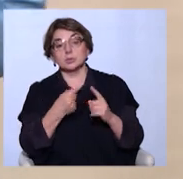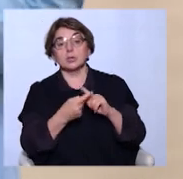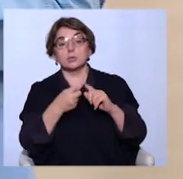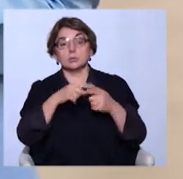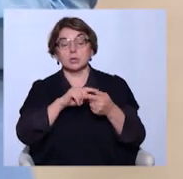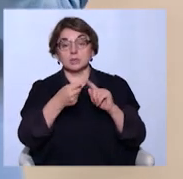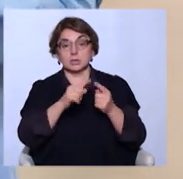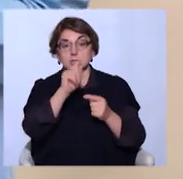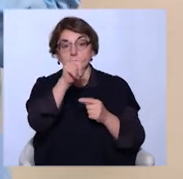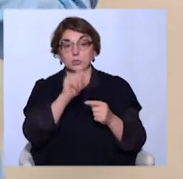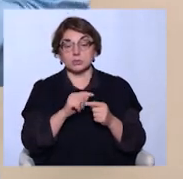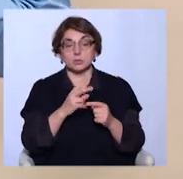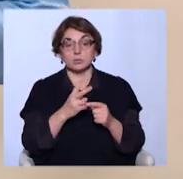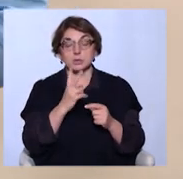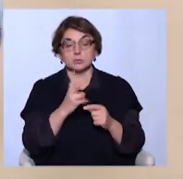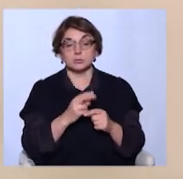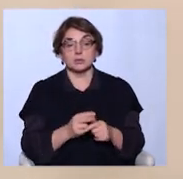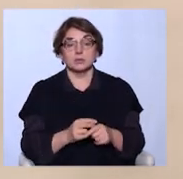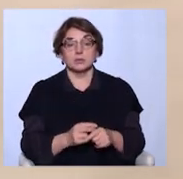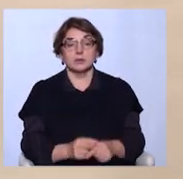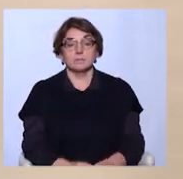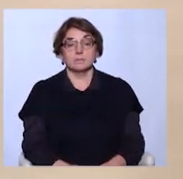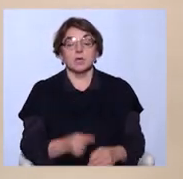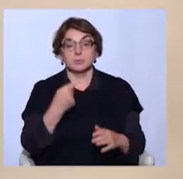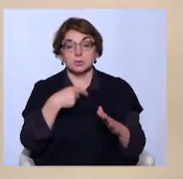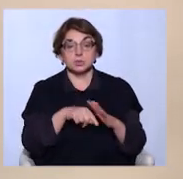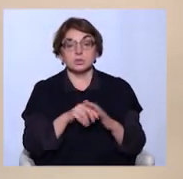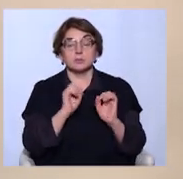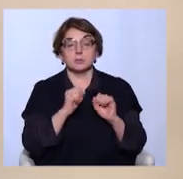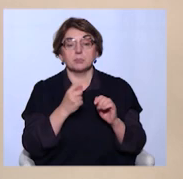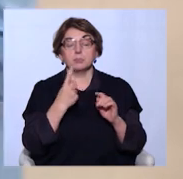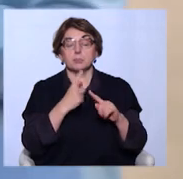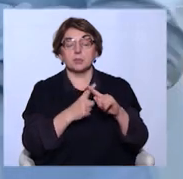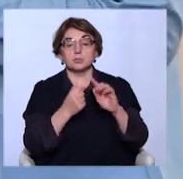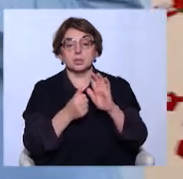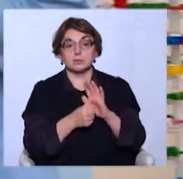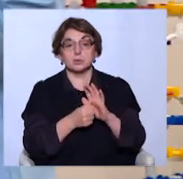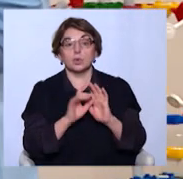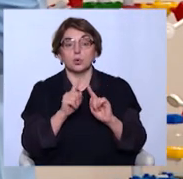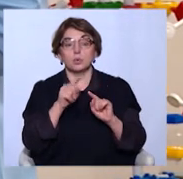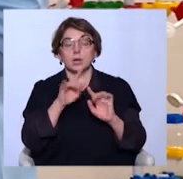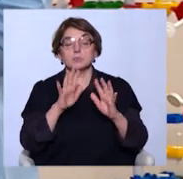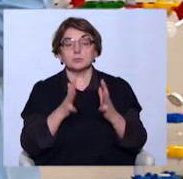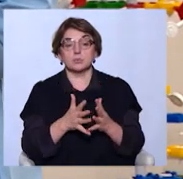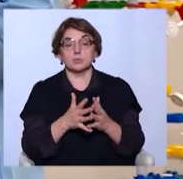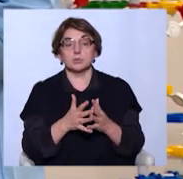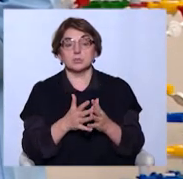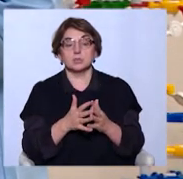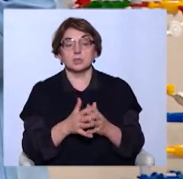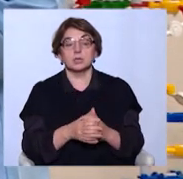კიდევ გადანაწილდება 2 ქრომის ატომზე. შესაბამისად გვექნება +6. ხოლო ამ